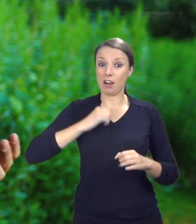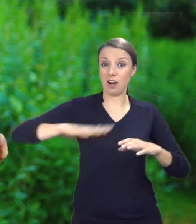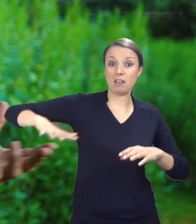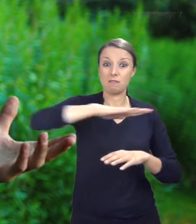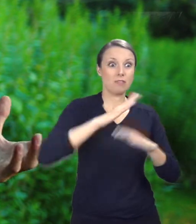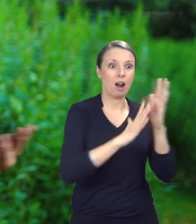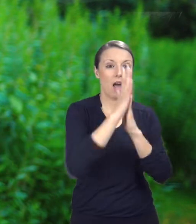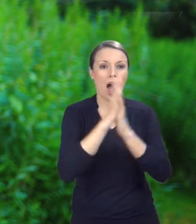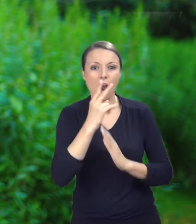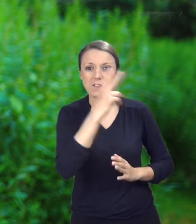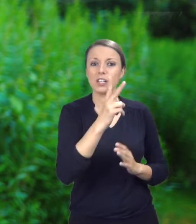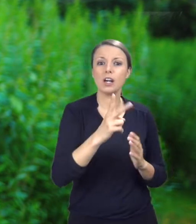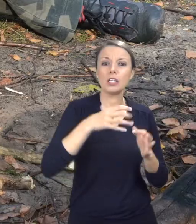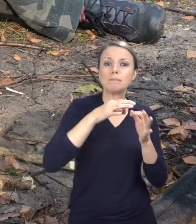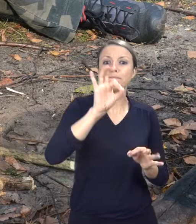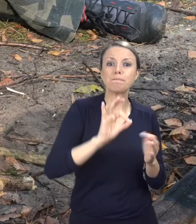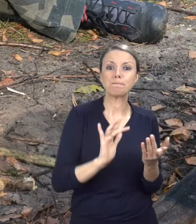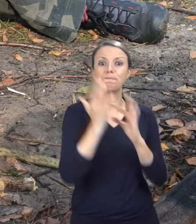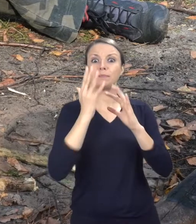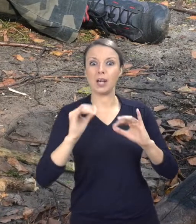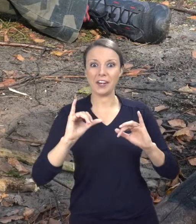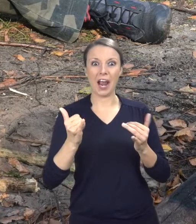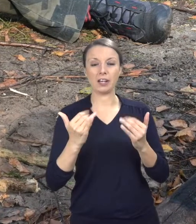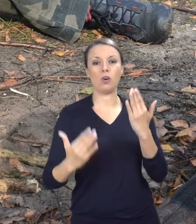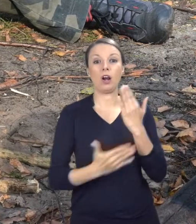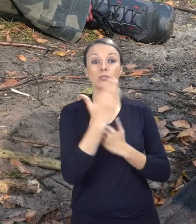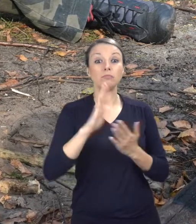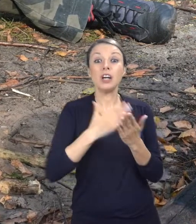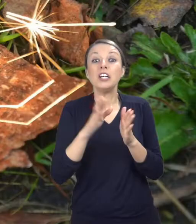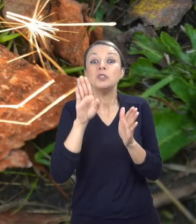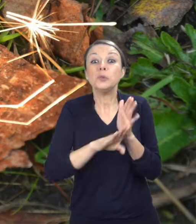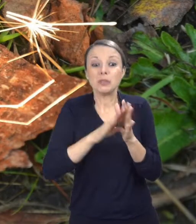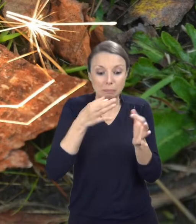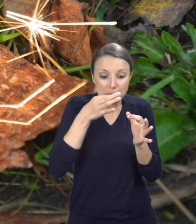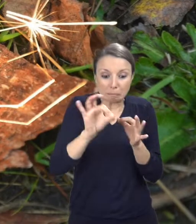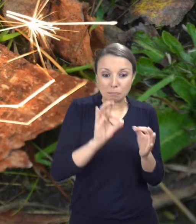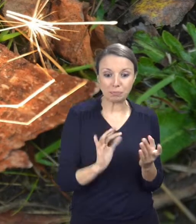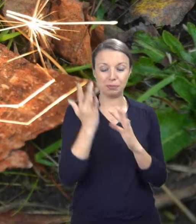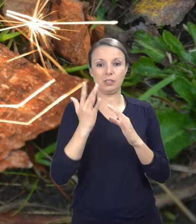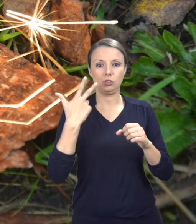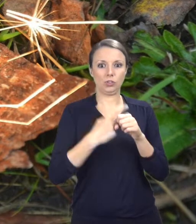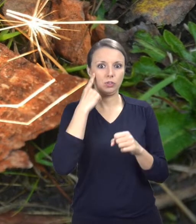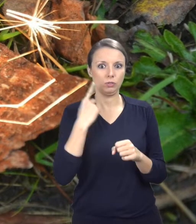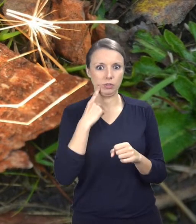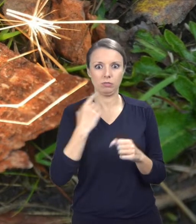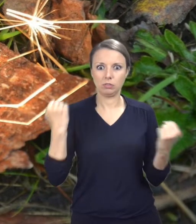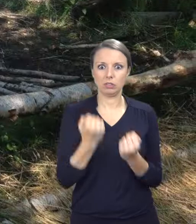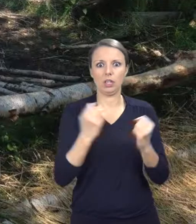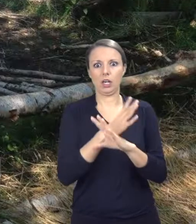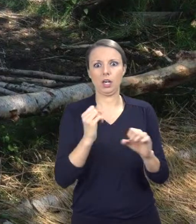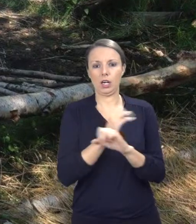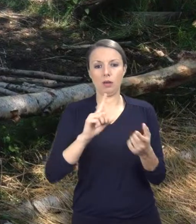są rozpalane. Okazuje się, że rozpalenie zwykłego ogniska czasem zajmuje pół godziny, czasem godzinę, a czasem w ogóle się to nie udaje. Jeżeli